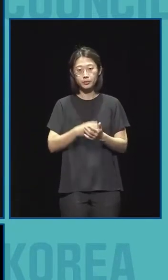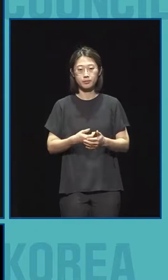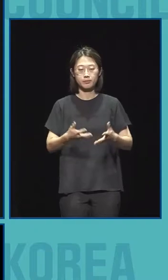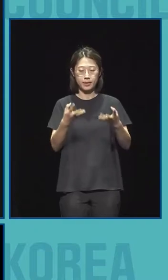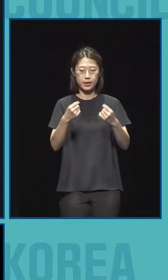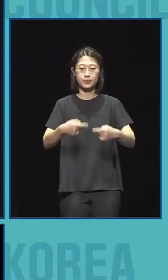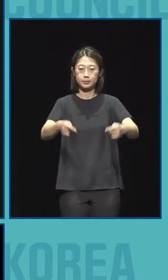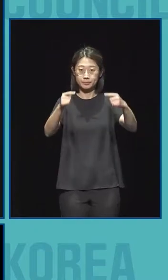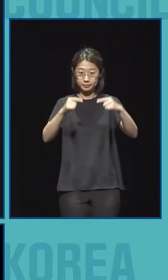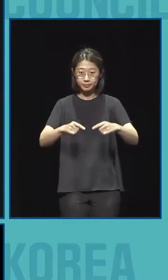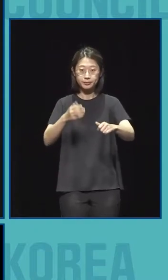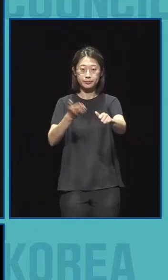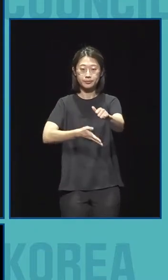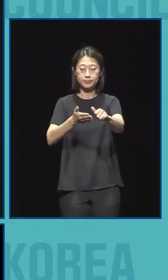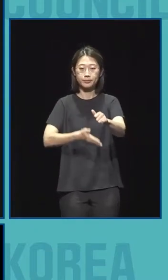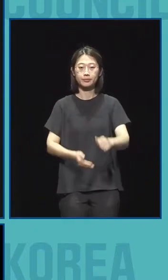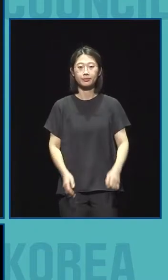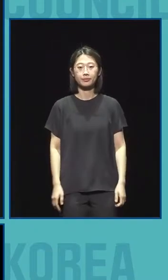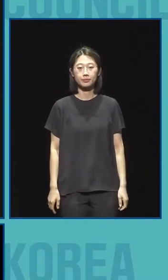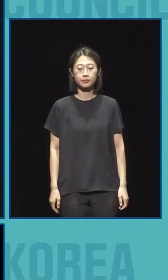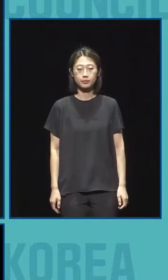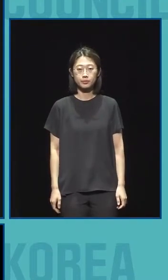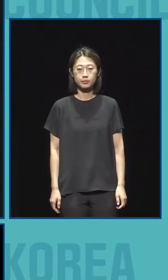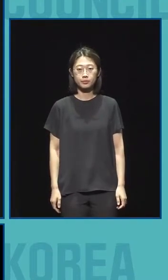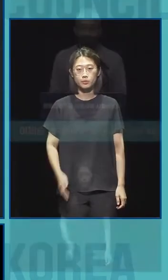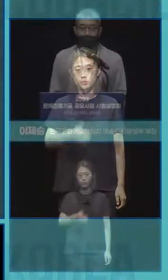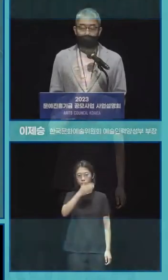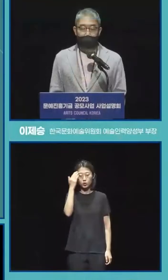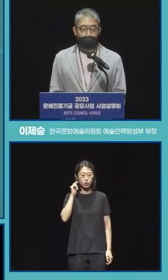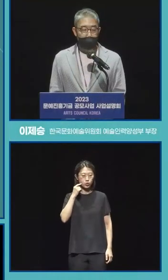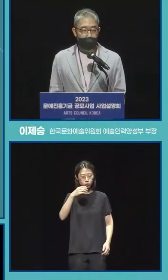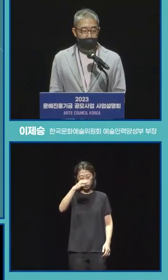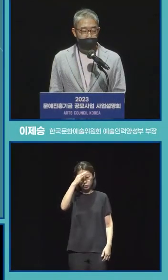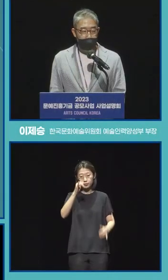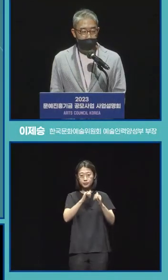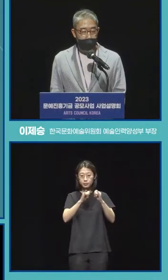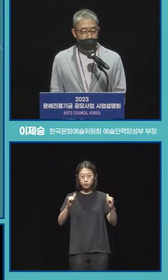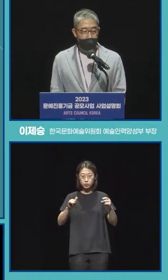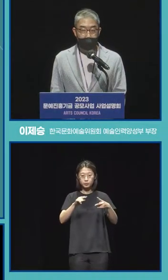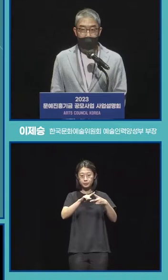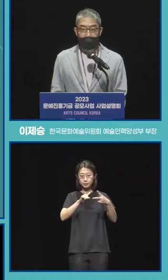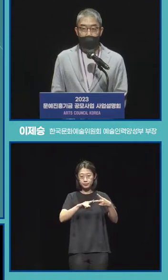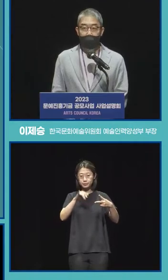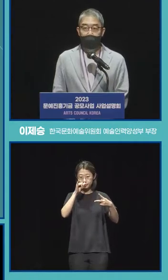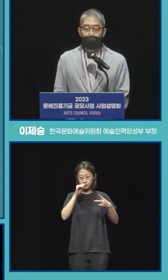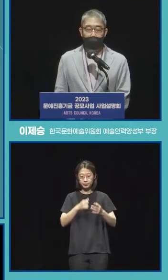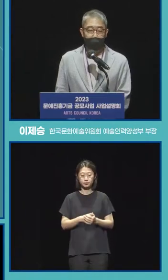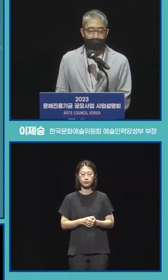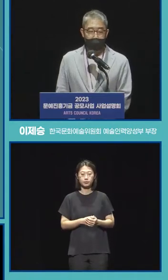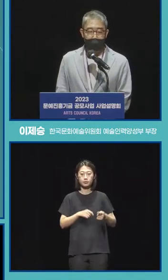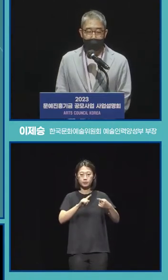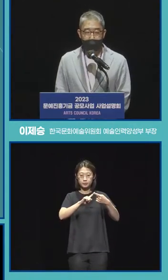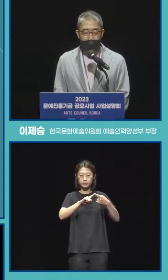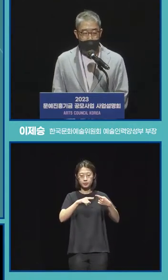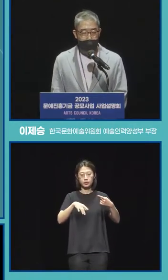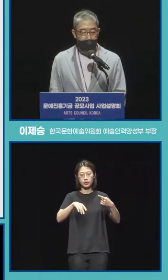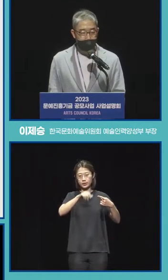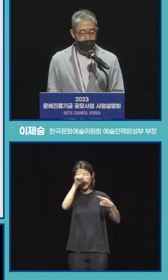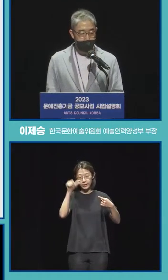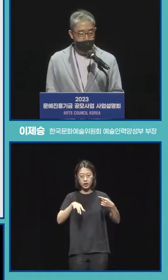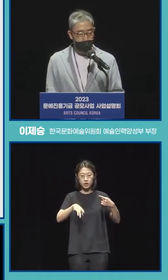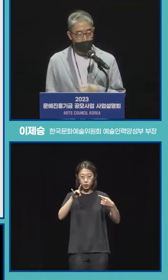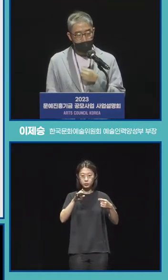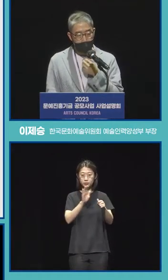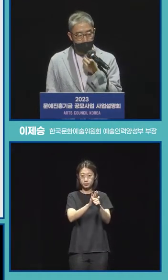지원 신청 바라겠습니다. 저희 청년예술가 사업은 두 가지입니다. 먼저 청년예술가 생애 첫 지원에 대해서 설명드리겠습니다.